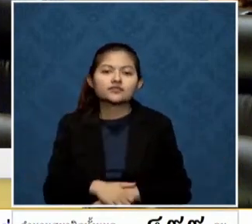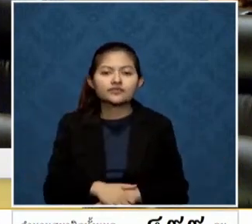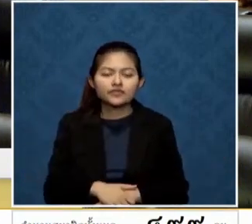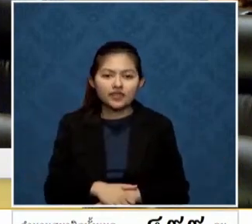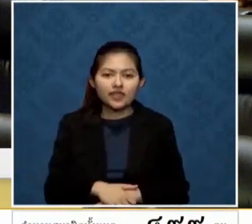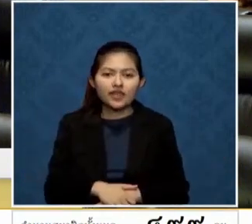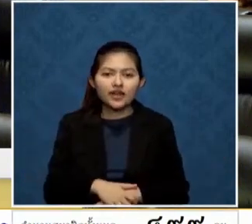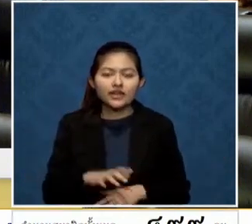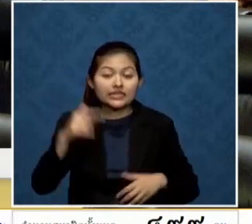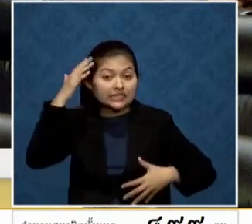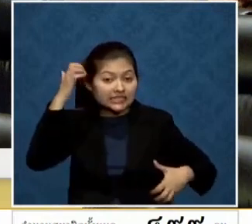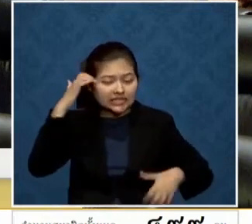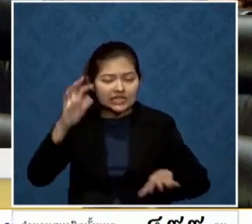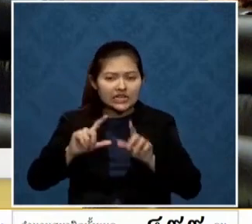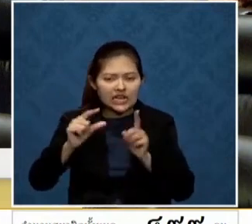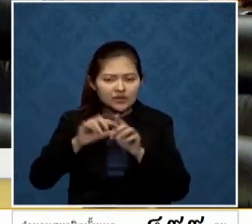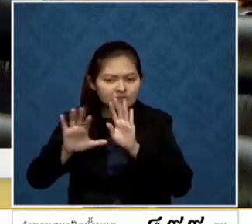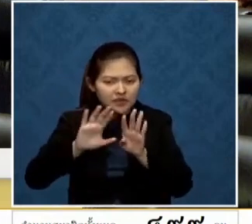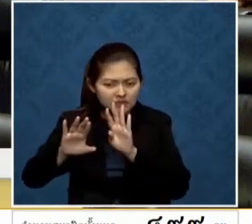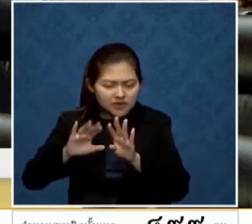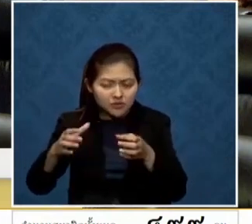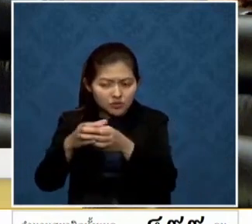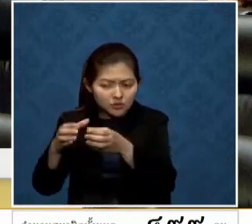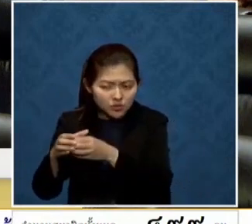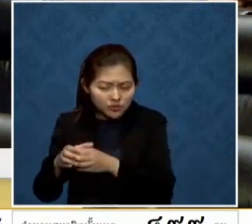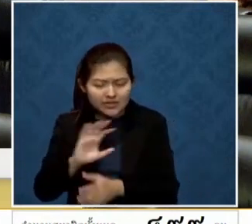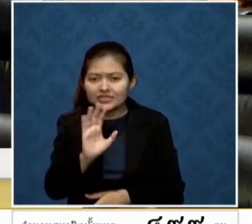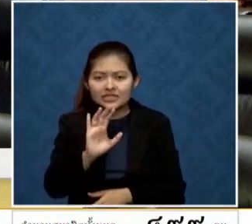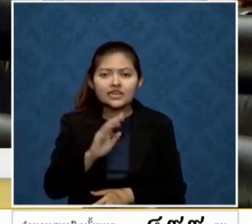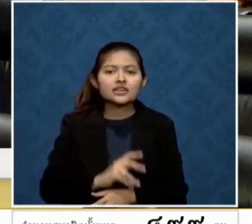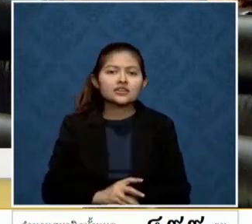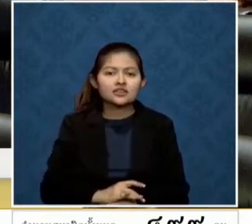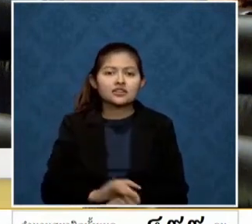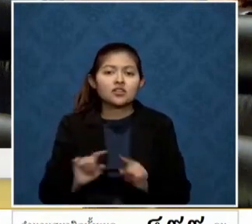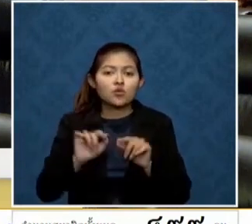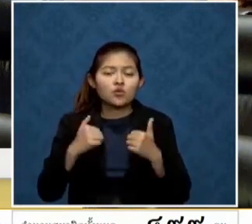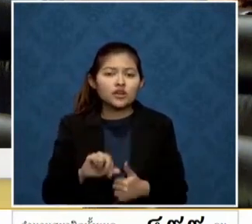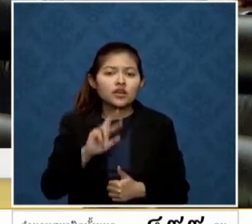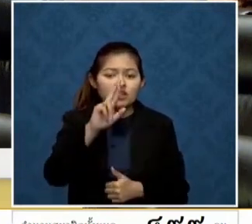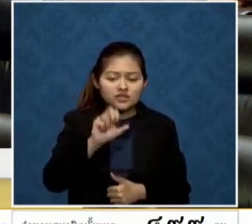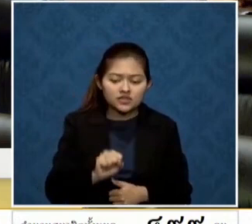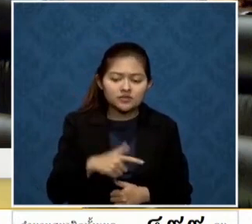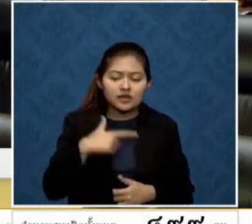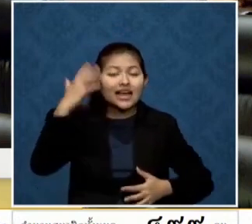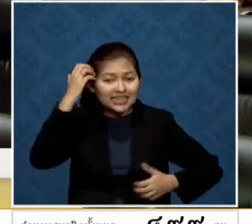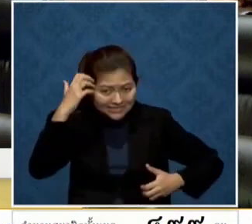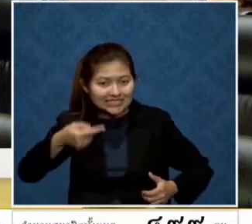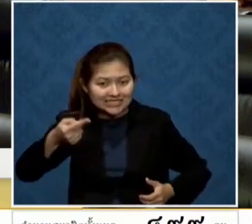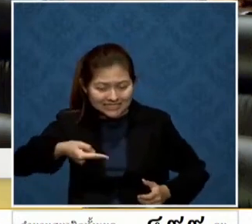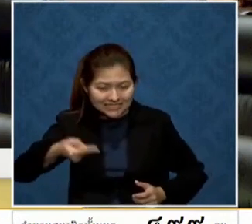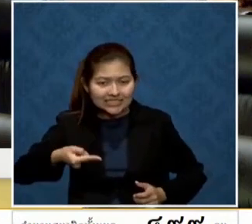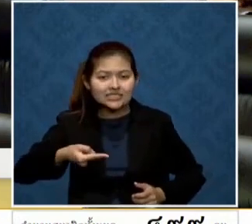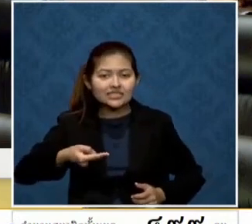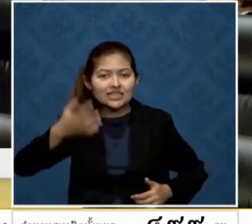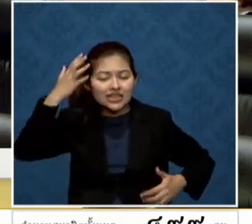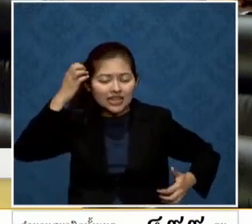ลิงที่มีความหมายเปรียบเทียบกับคนบางกลุ่มแต่วันนี้สภาเราพูดคุยกันเรื่องลิงจริงๆลิง